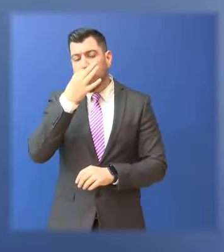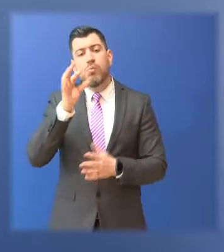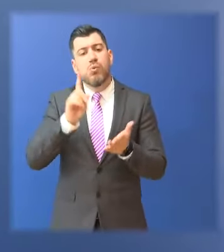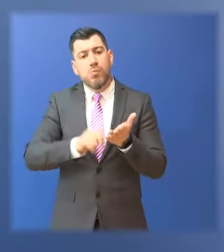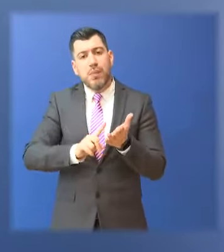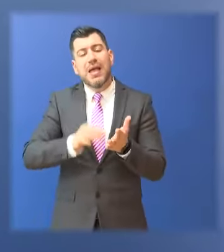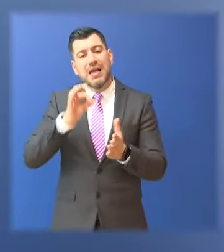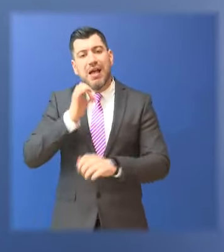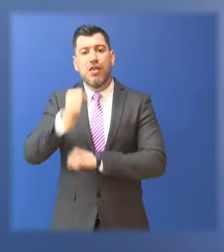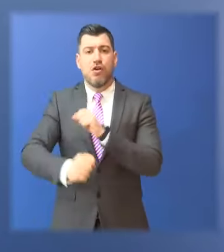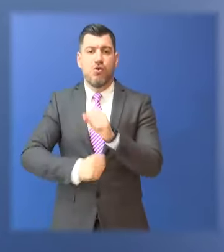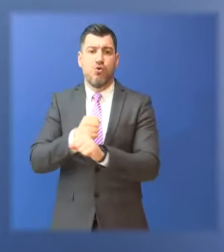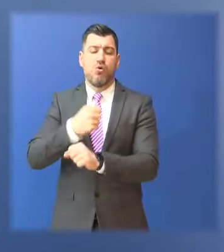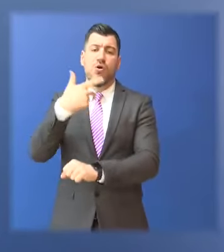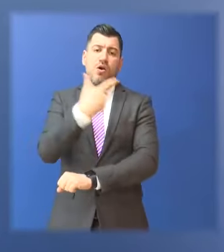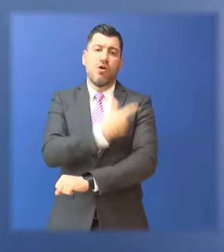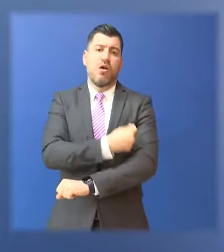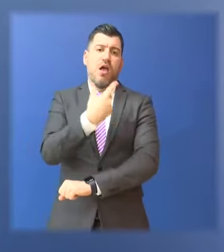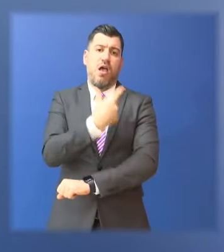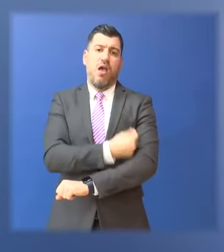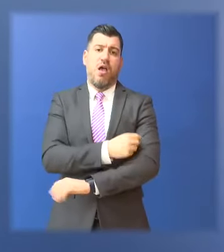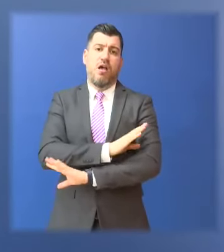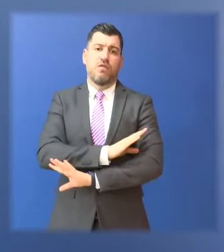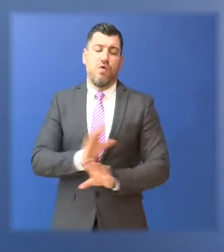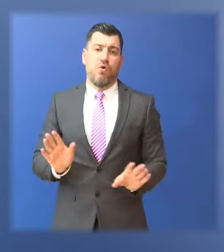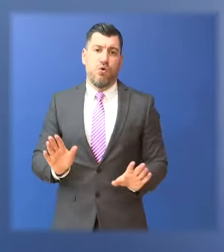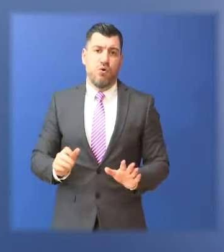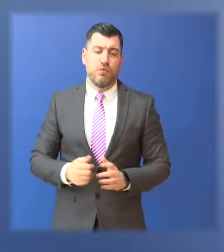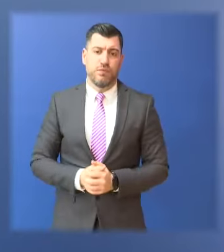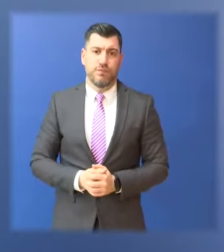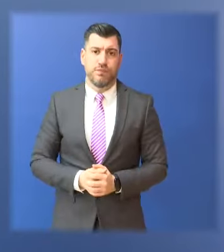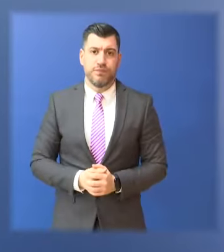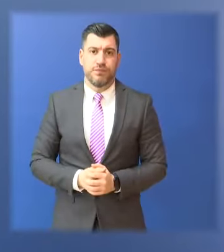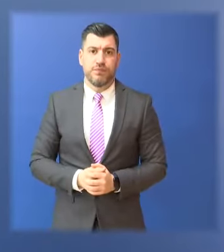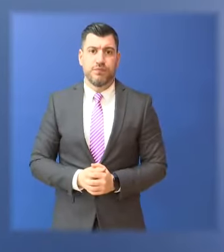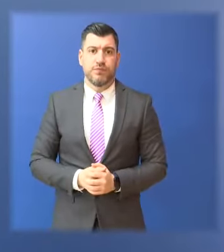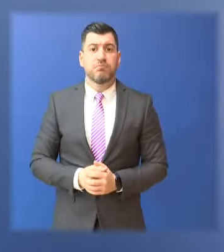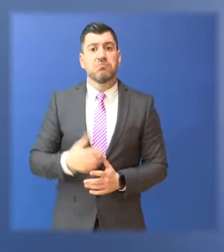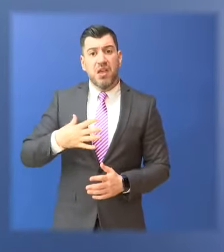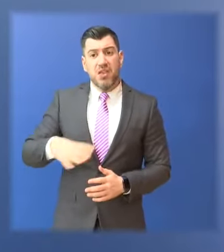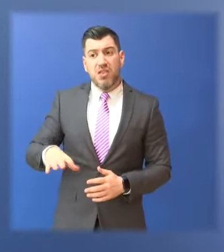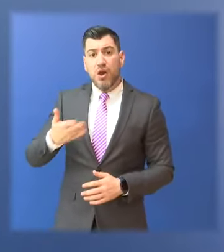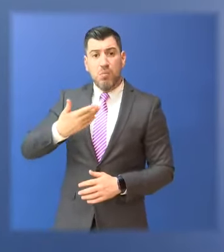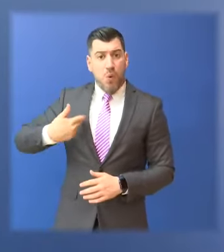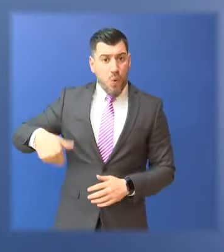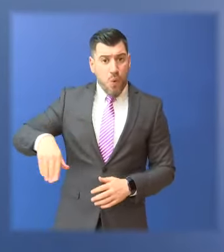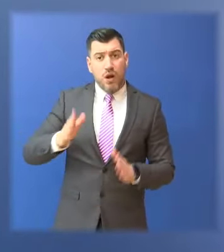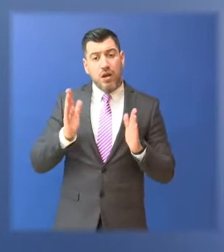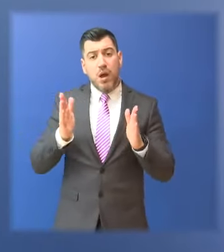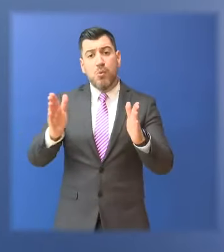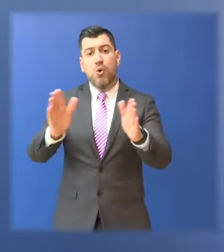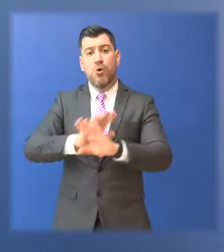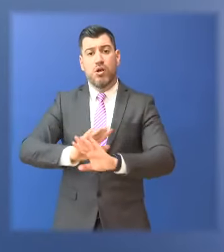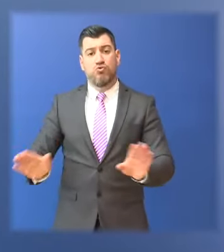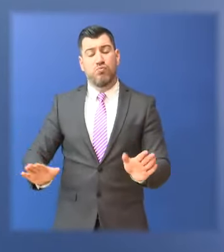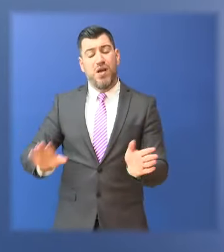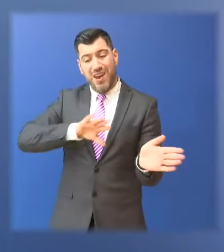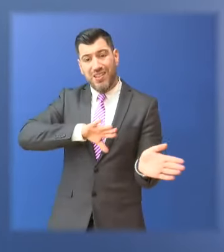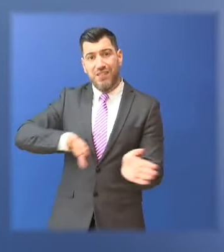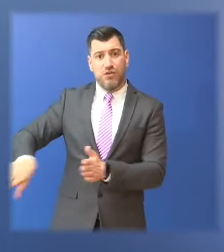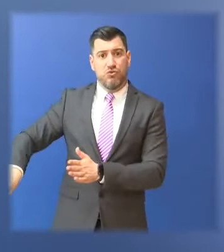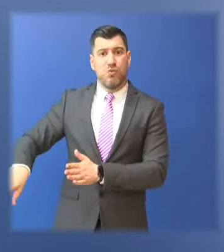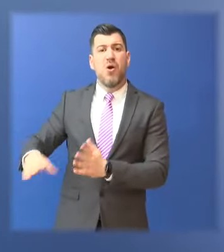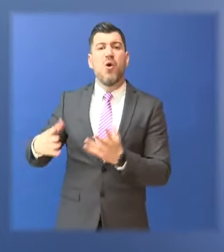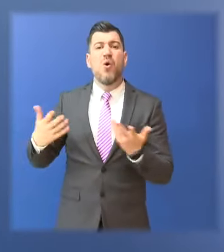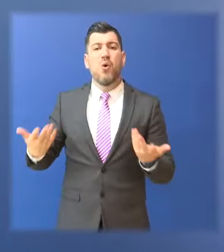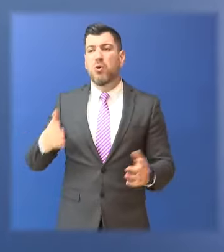μιλάμε για 5η, 6η, 7η δόση. Θέλουμε να κοιτάξουμε μπροστά, να γυρίσουμε σελίδα, και